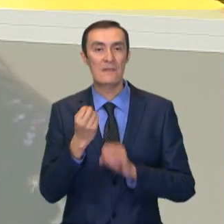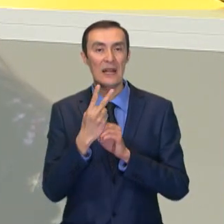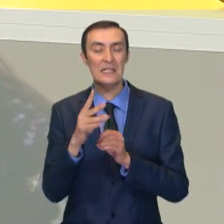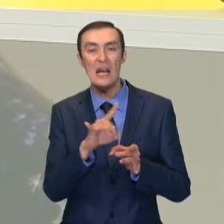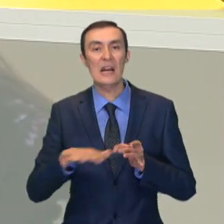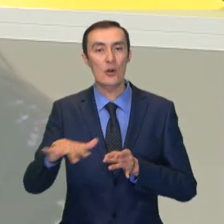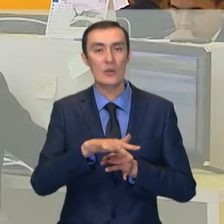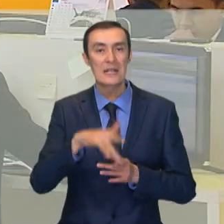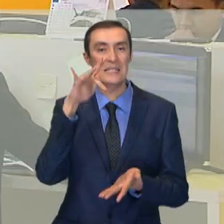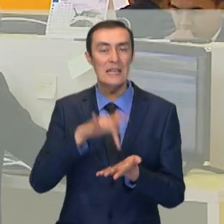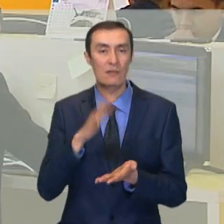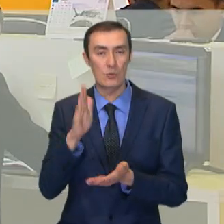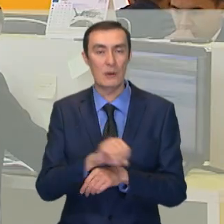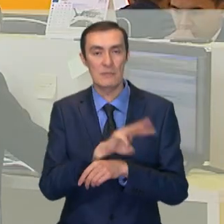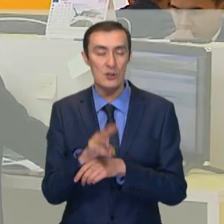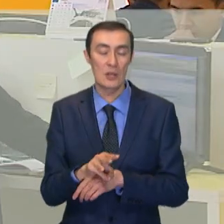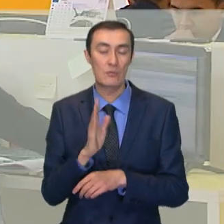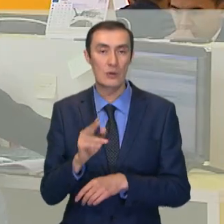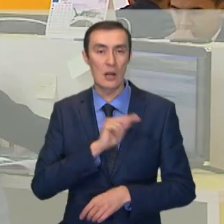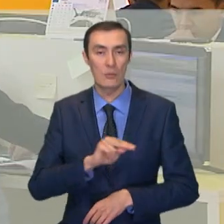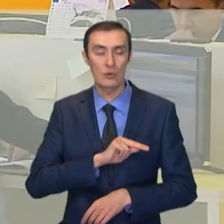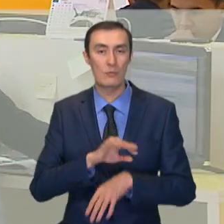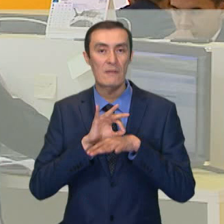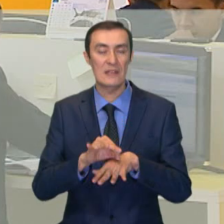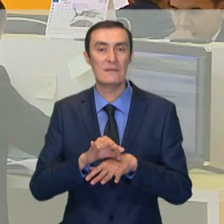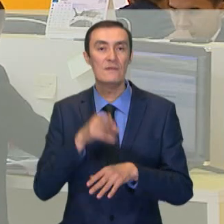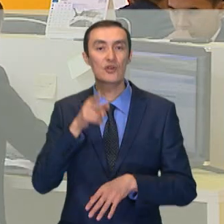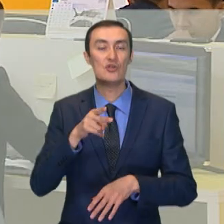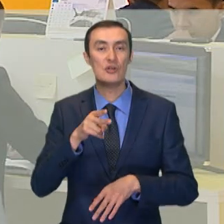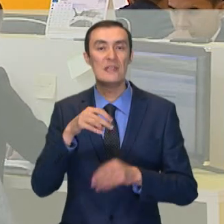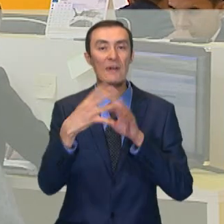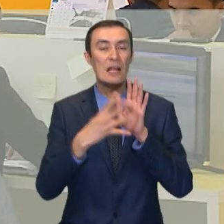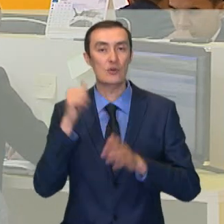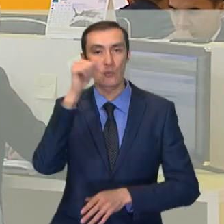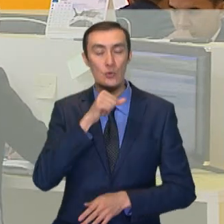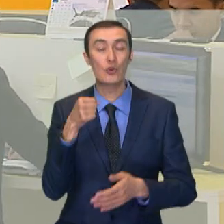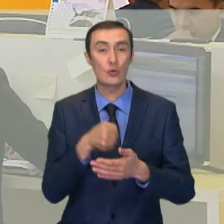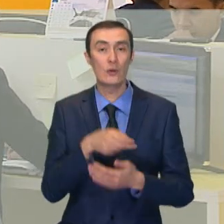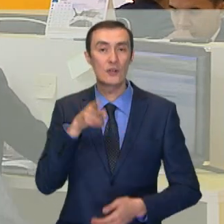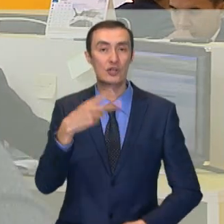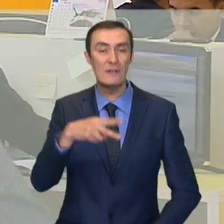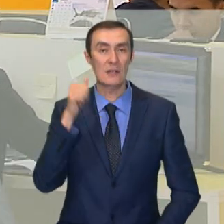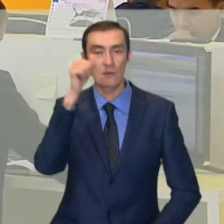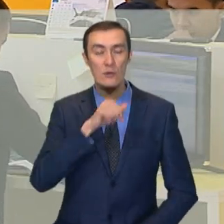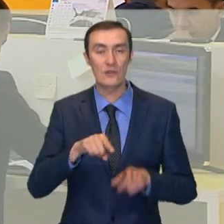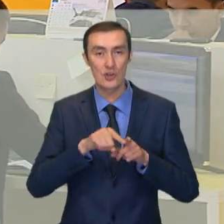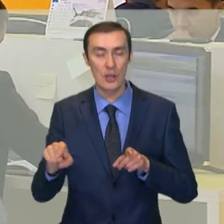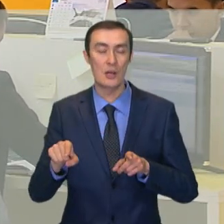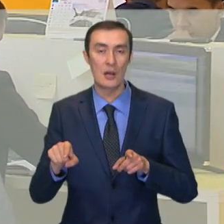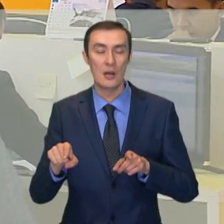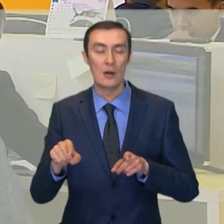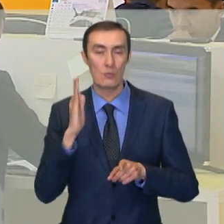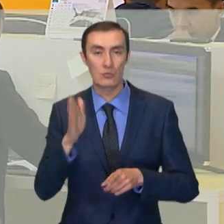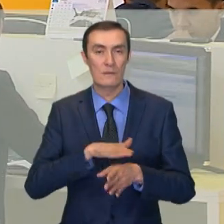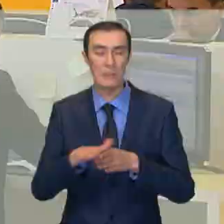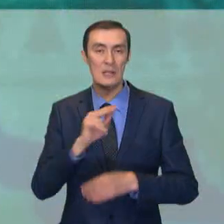райцентров будут охвачены. Основные работы будут проводиться в 2019 году и к 2020 году. В течение 2020 года работы будут